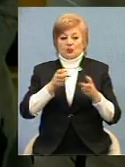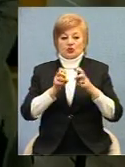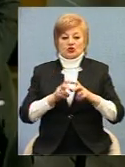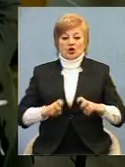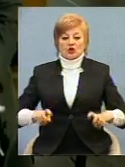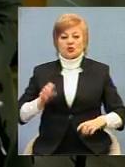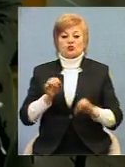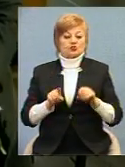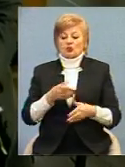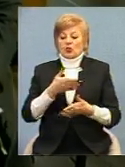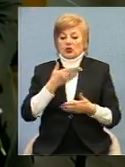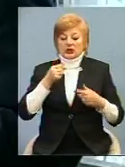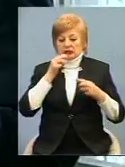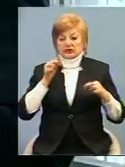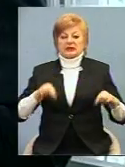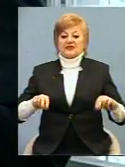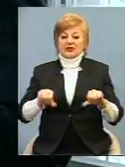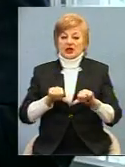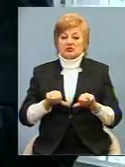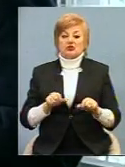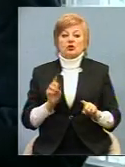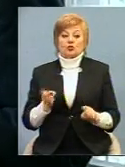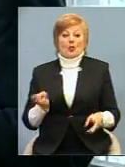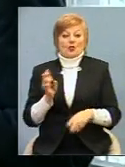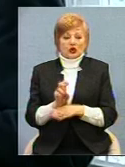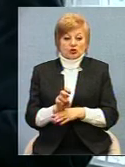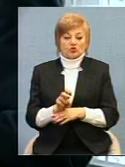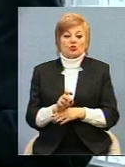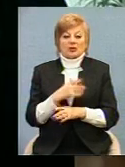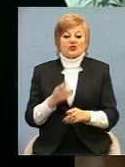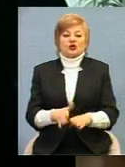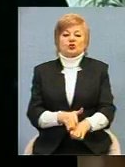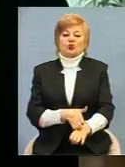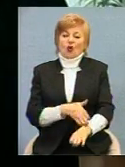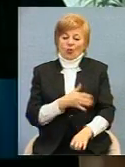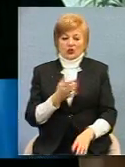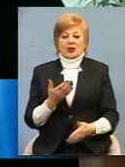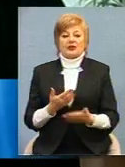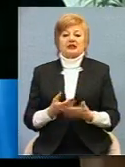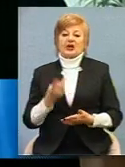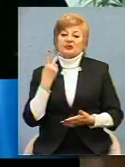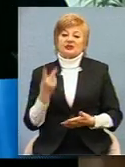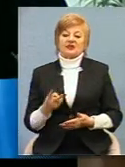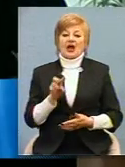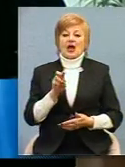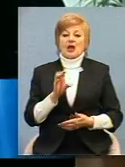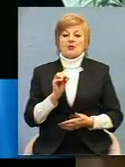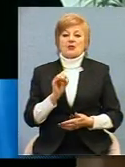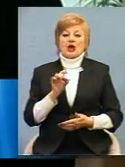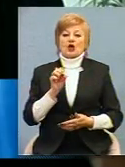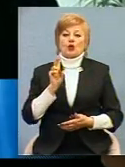через відсутність низки свідків. Ті, хто прийшов, нарікають на тривалість процесу. Там було 2 беркутовця,